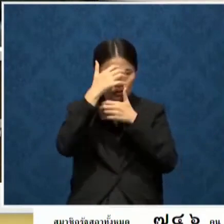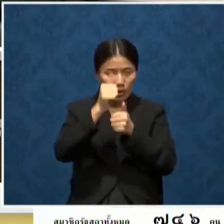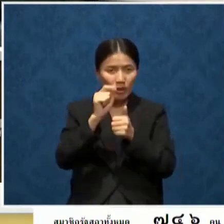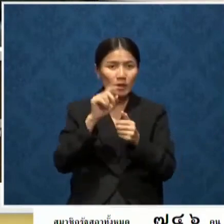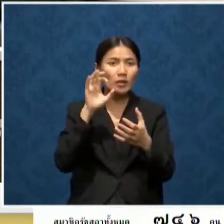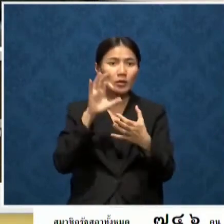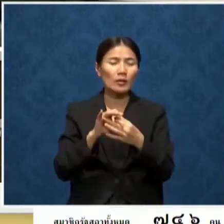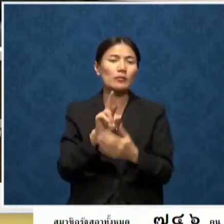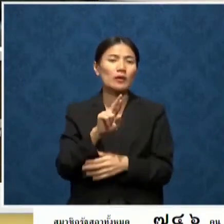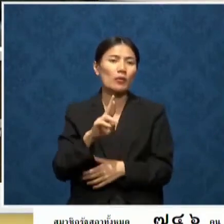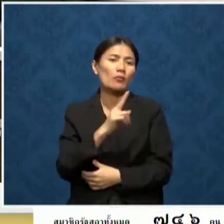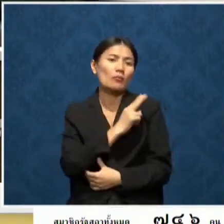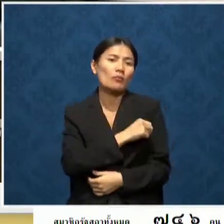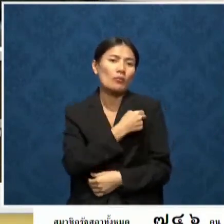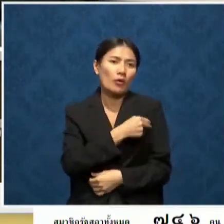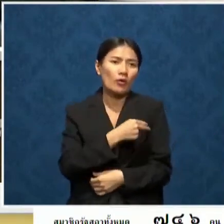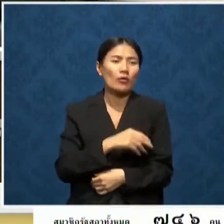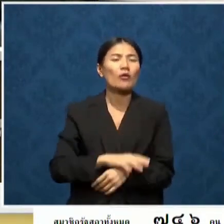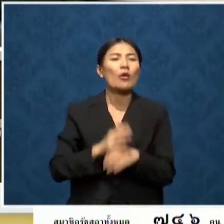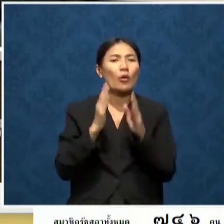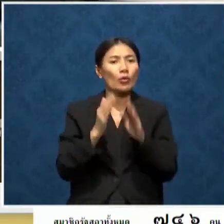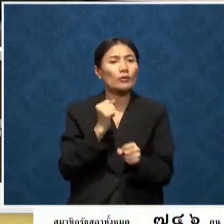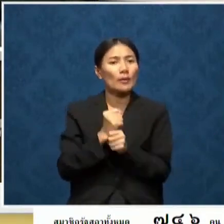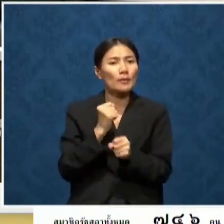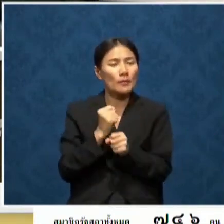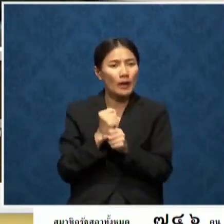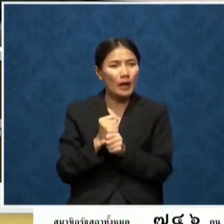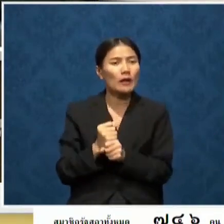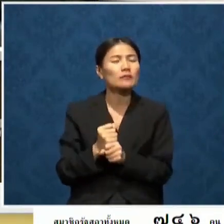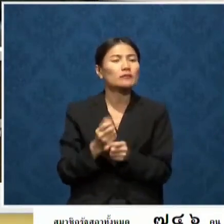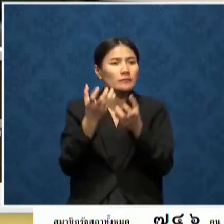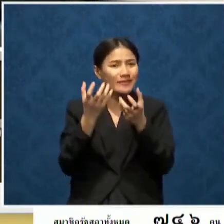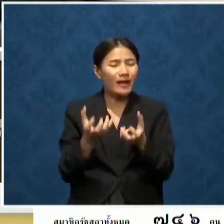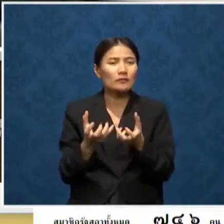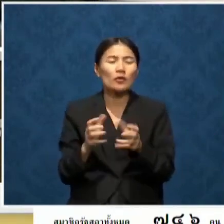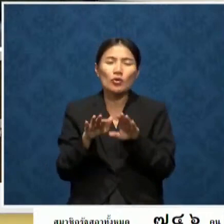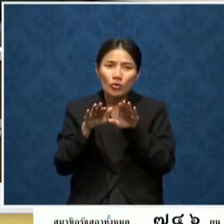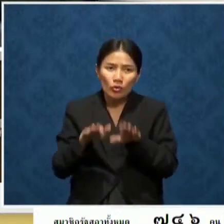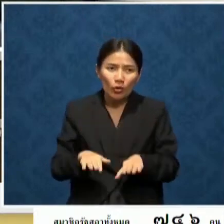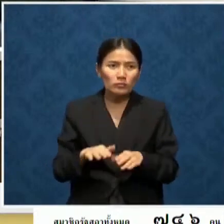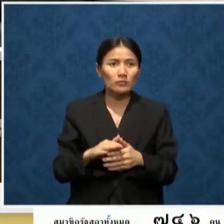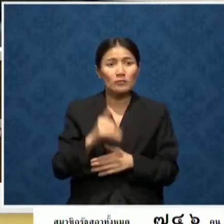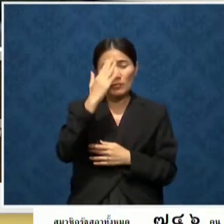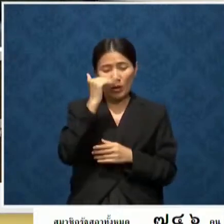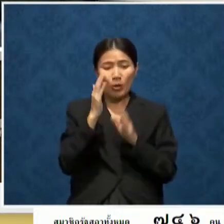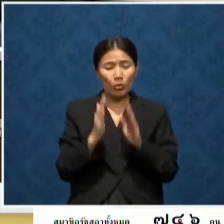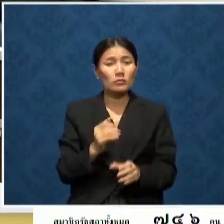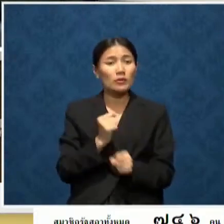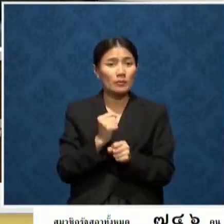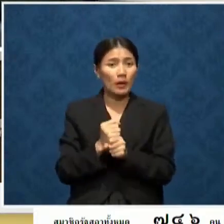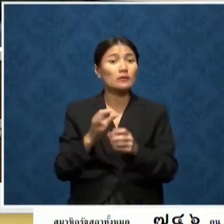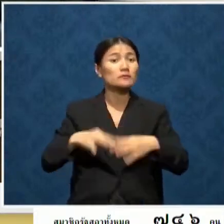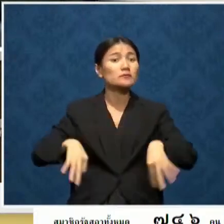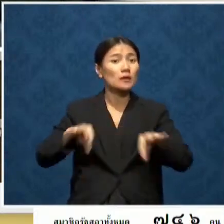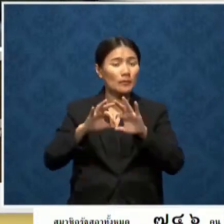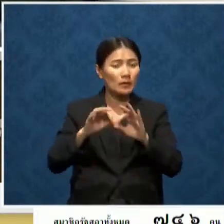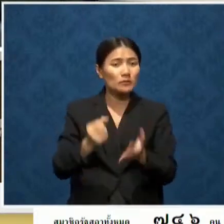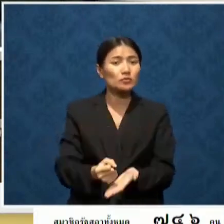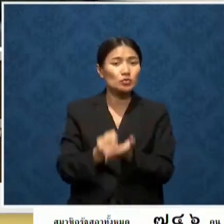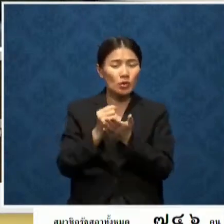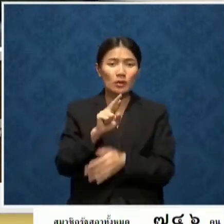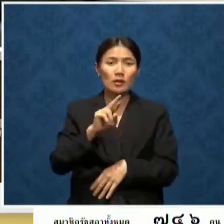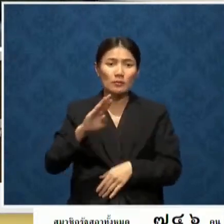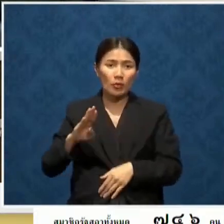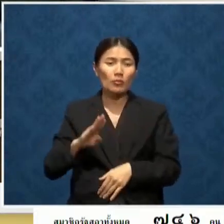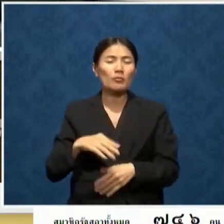าละบุคลากรปดลอกสิทธและสวัสีการอชอบทำให้กพวกเขาครัเพราบุคลากรคืหัวใจหลกและเป็ฟนเฝืองหักที่ทำให้ระบบ